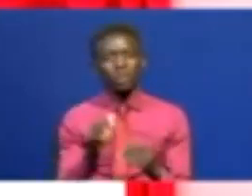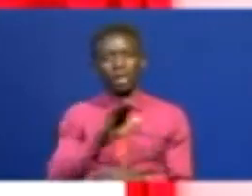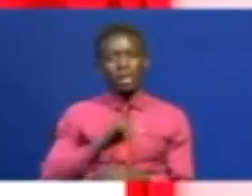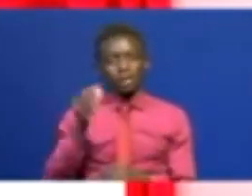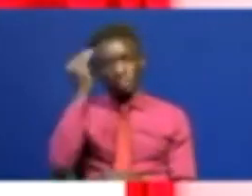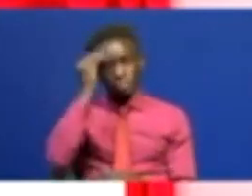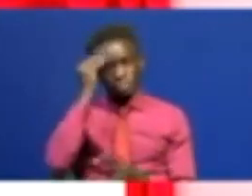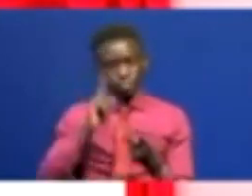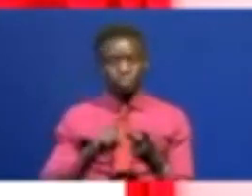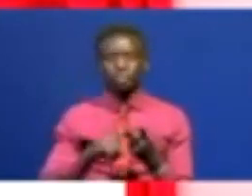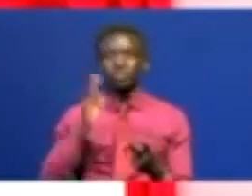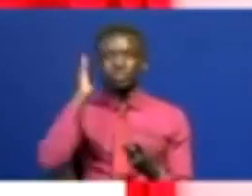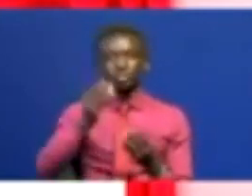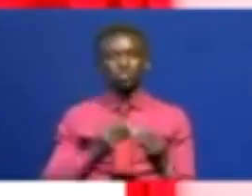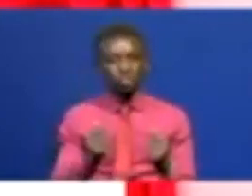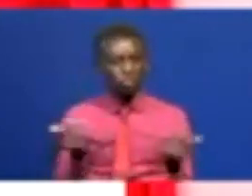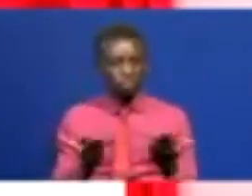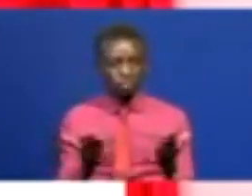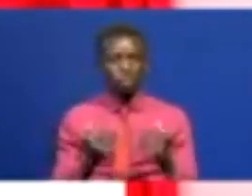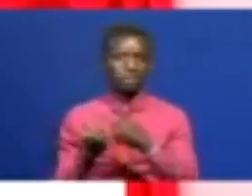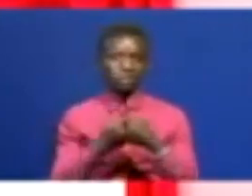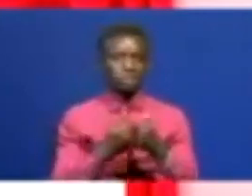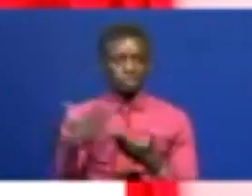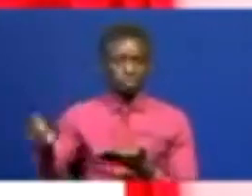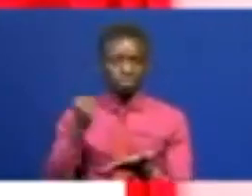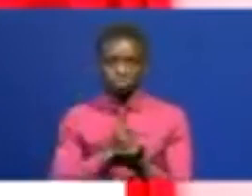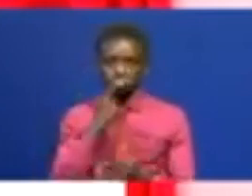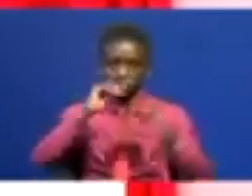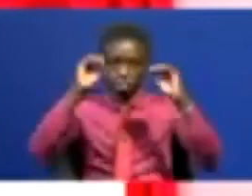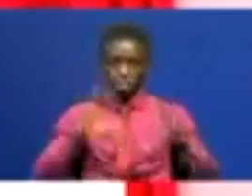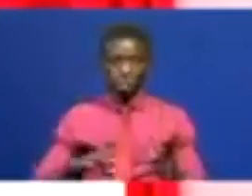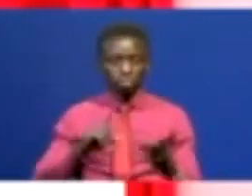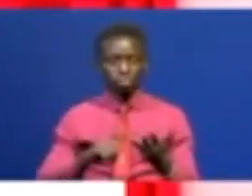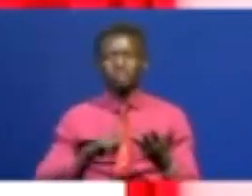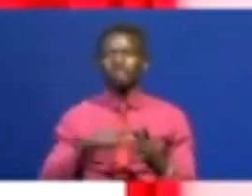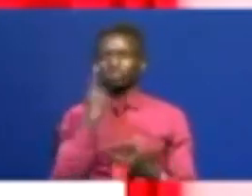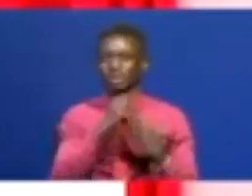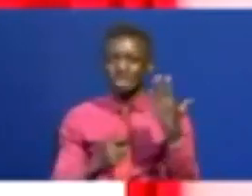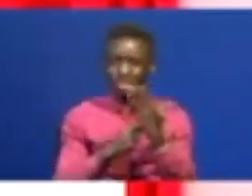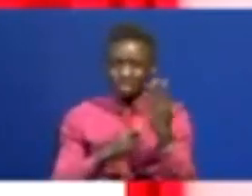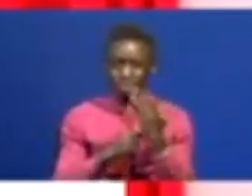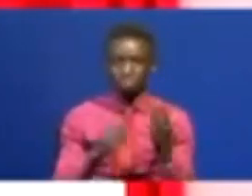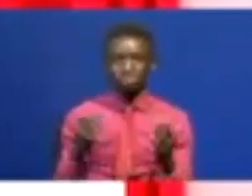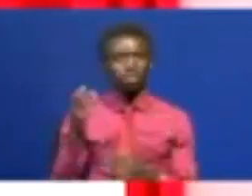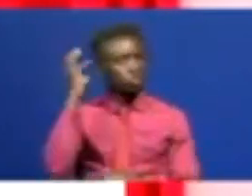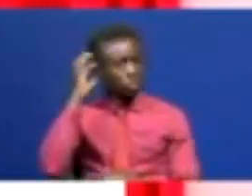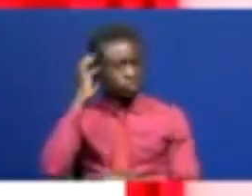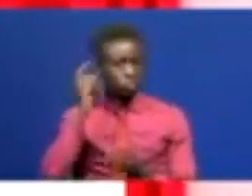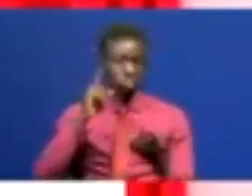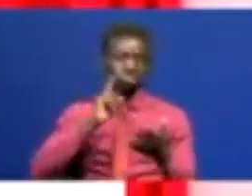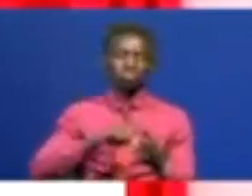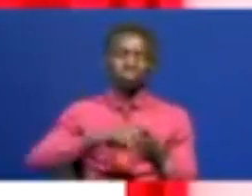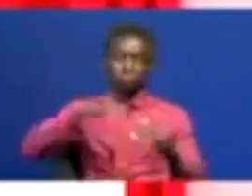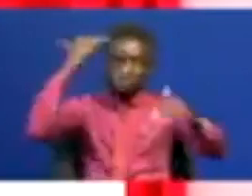tutatatua matatizo ya ajira ya walimu, tutatatua matatizo ya TVET, tutatatua matatizo ya university